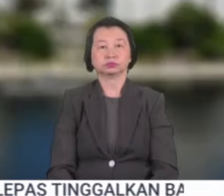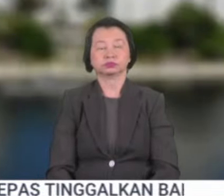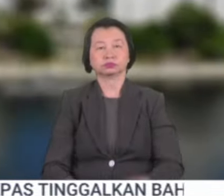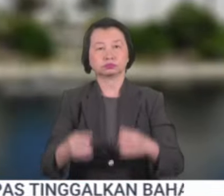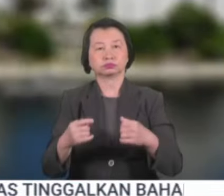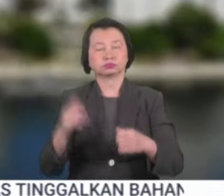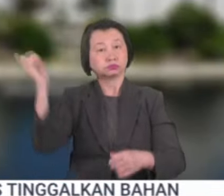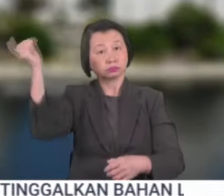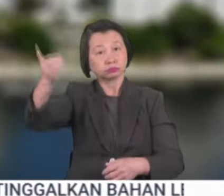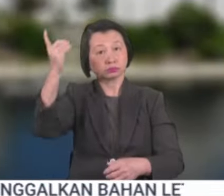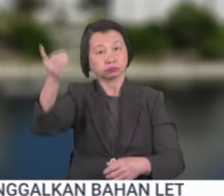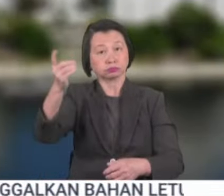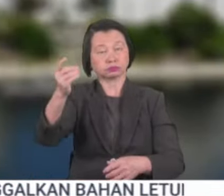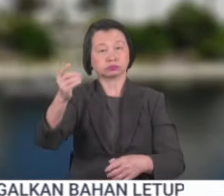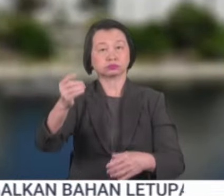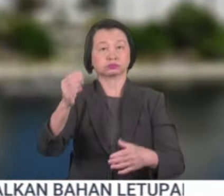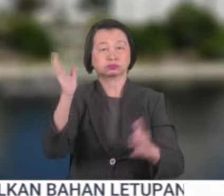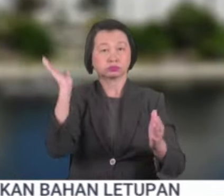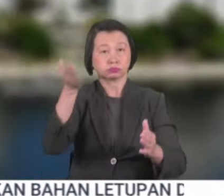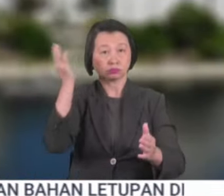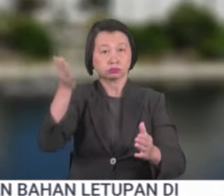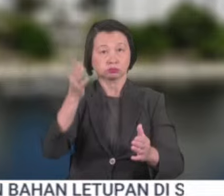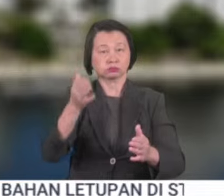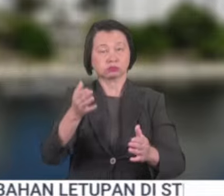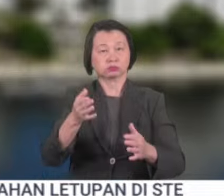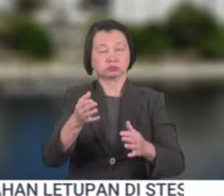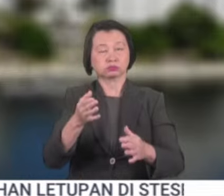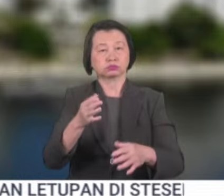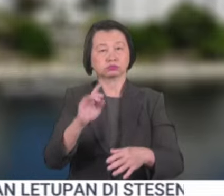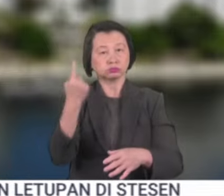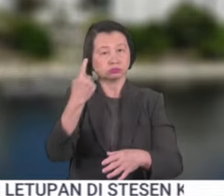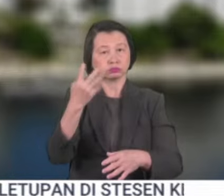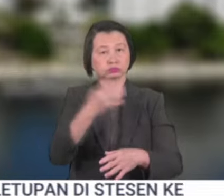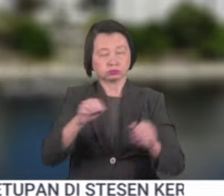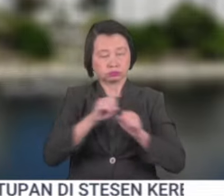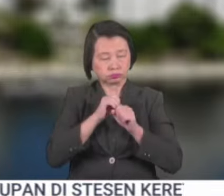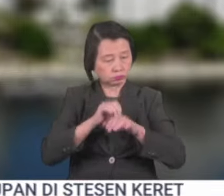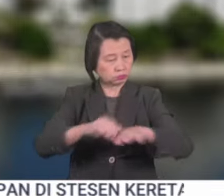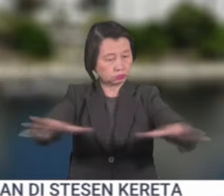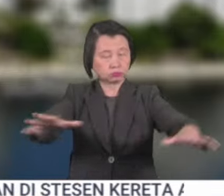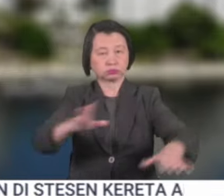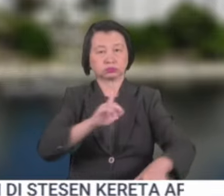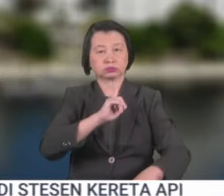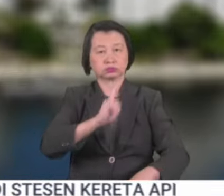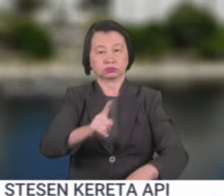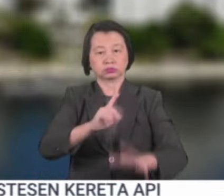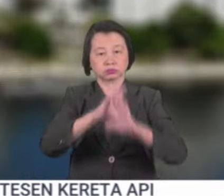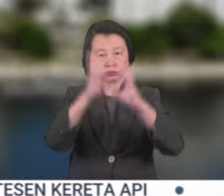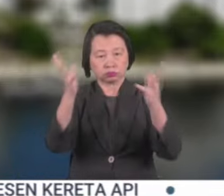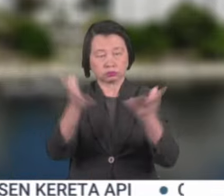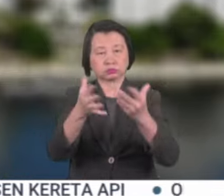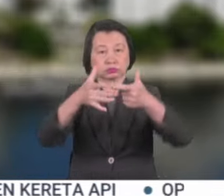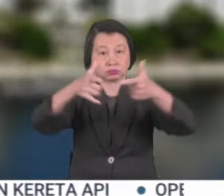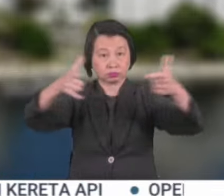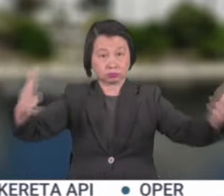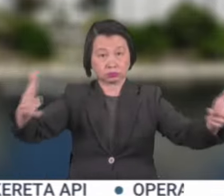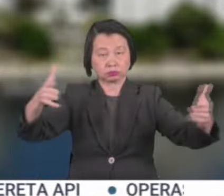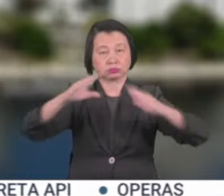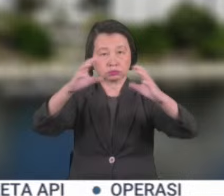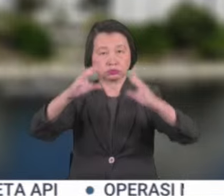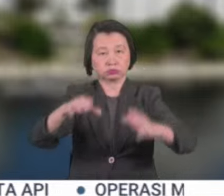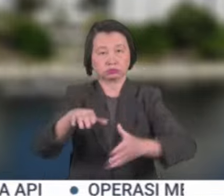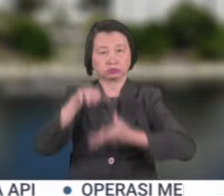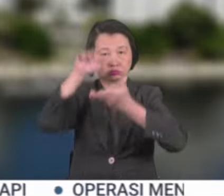Dakwah tidak terhad kepada ceramah atau tazkirah semata, malah penyebaran Islam itu merangkumi medium yang lebih luas dan